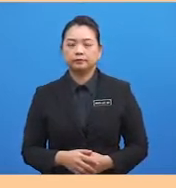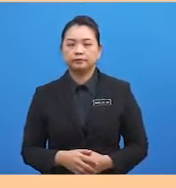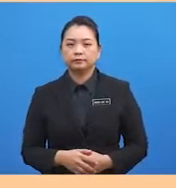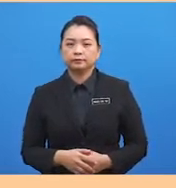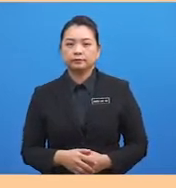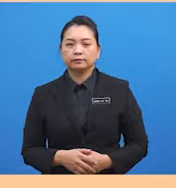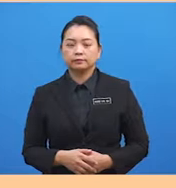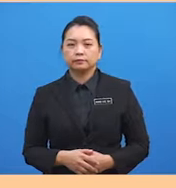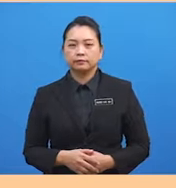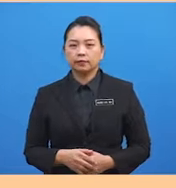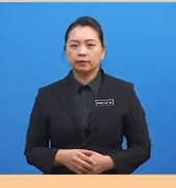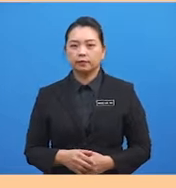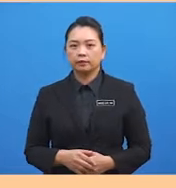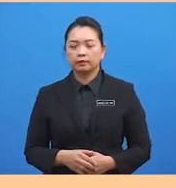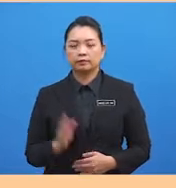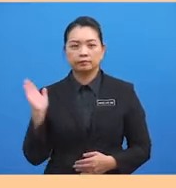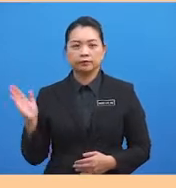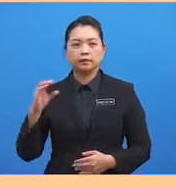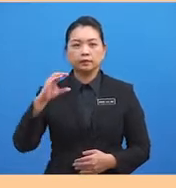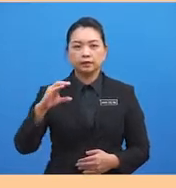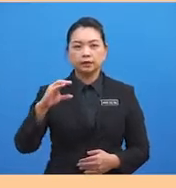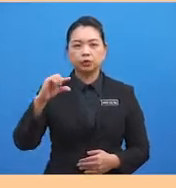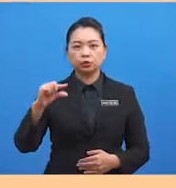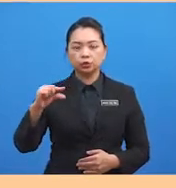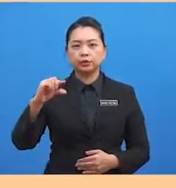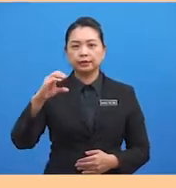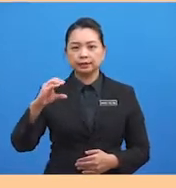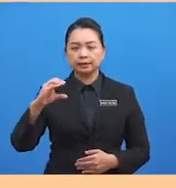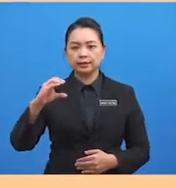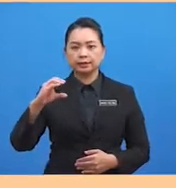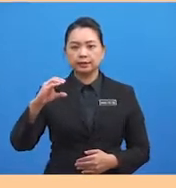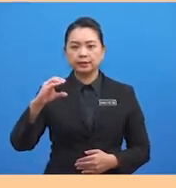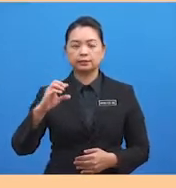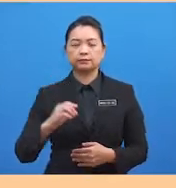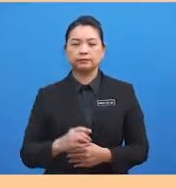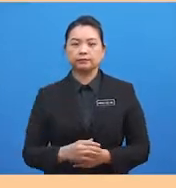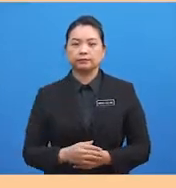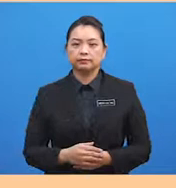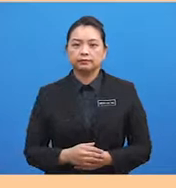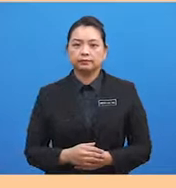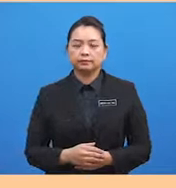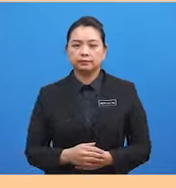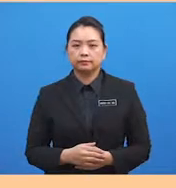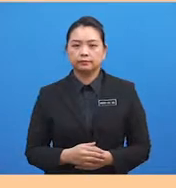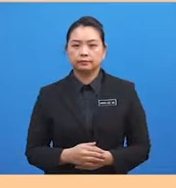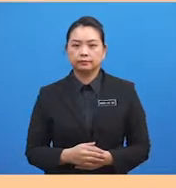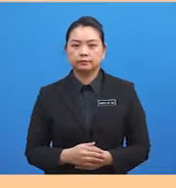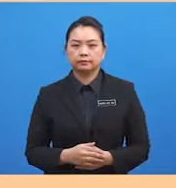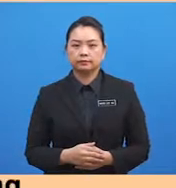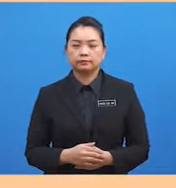kredit ialah Credit Guarantee Corporation Malaysia Berhad